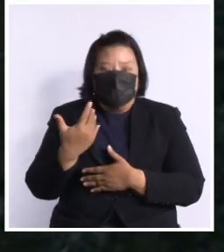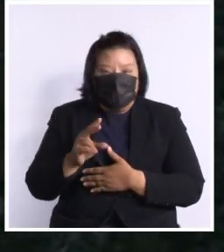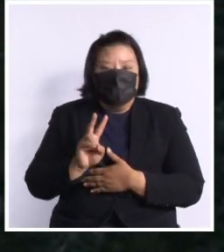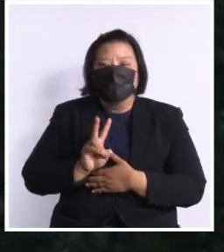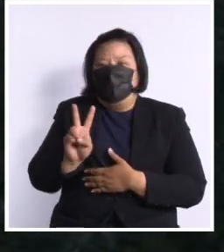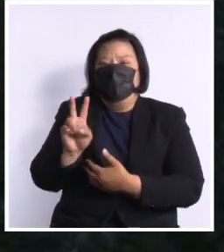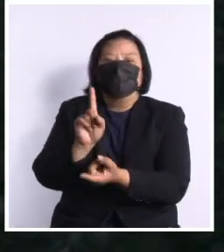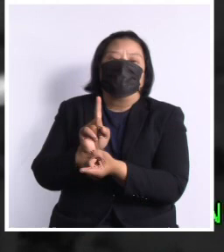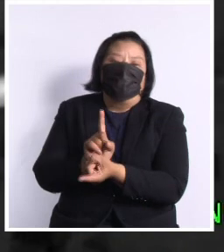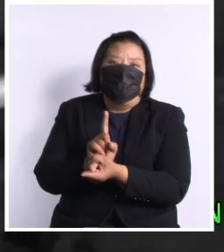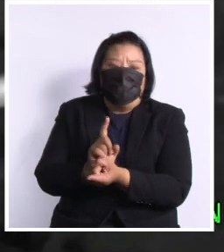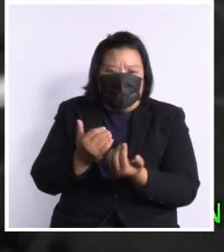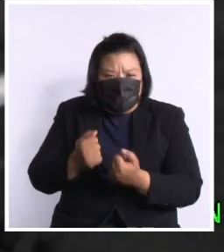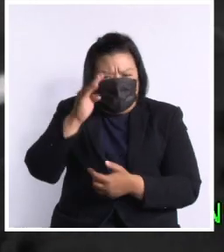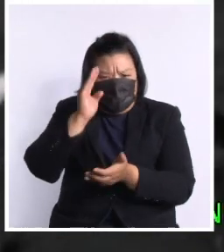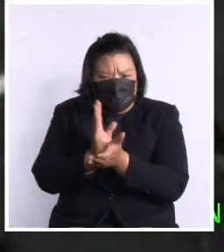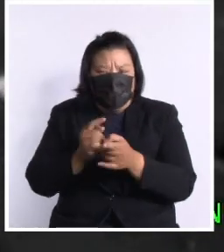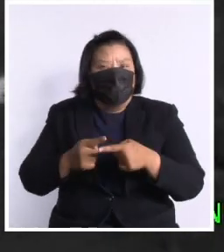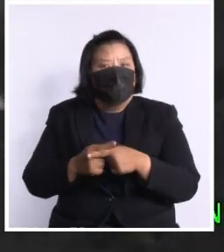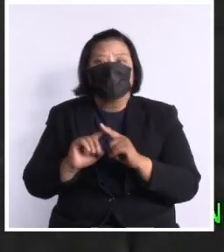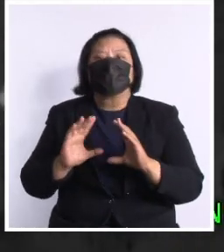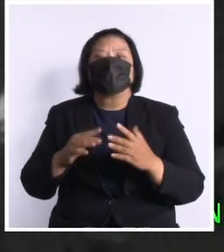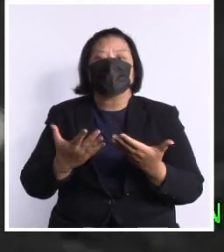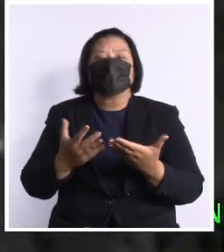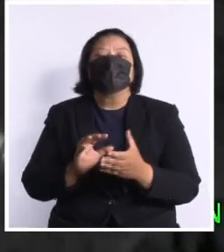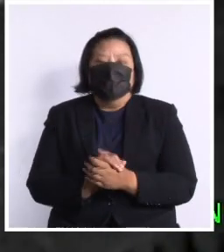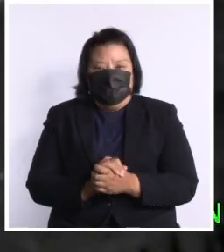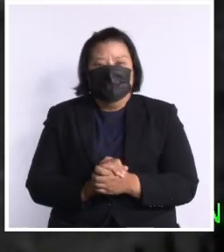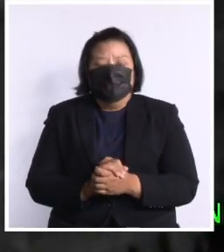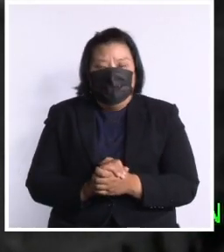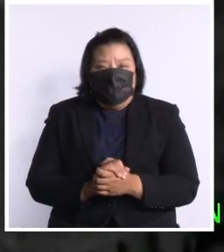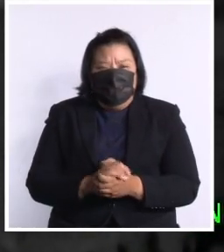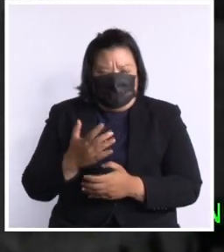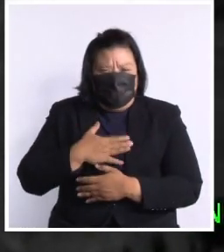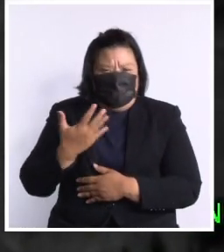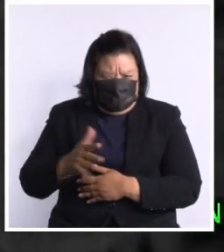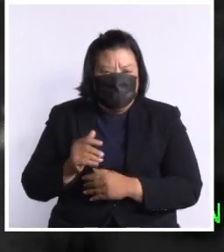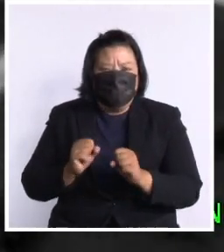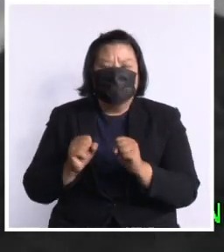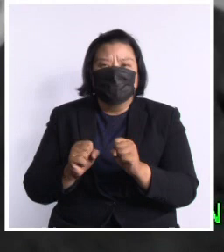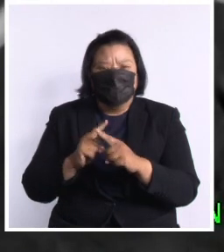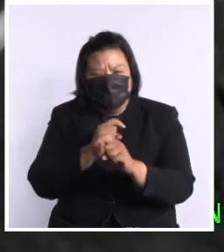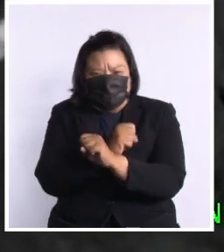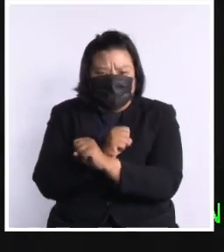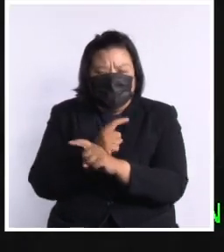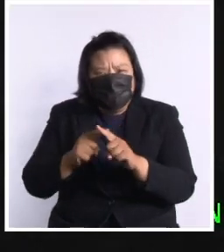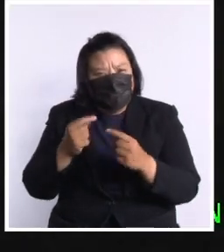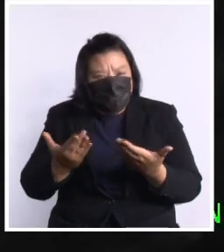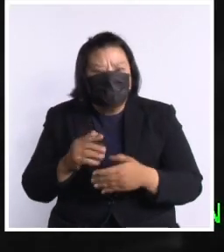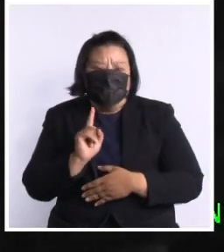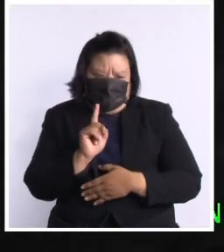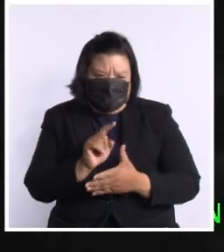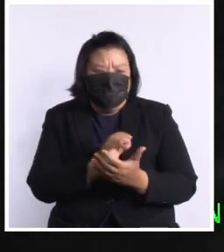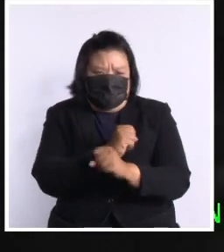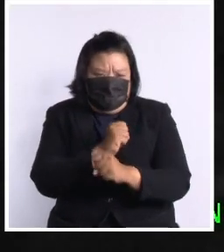เหตุการณ์นี้ตำรวจเองก็ไม่ได้รับบาดเจ็บป่ะอย่างได้สำรวจยืนยันว่าพยามทำทุกอย่างที่ทำได้แต่ว่าไม่มีทางเลือกอื่นๆนอกจากต้องยิง